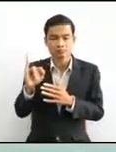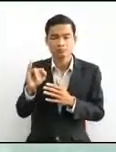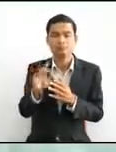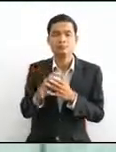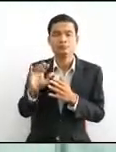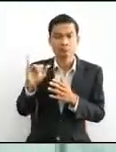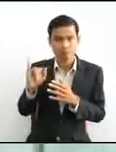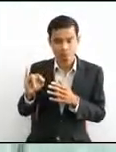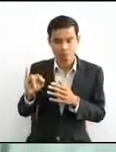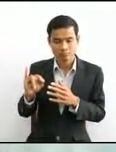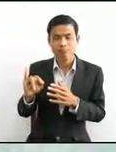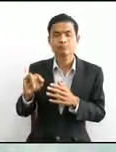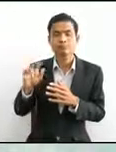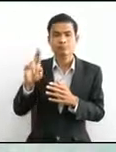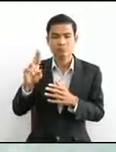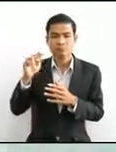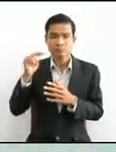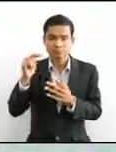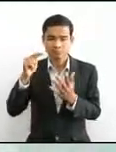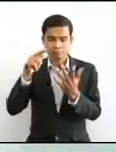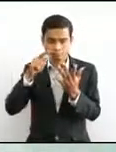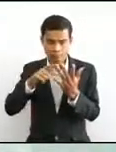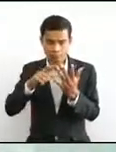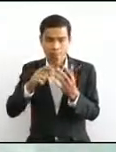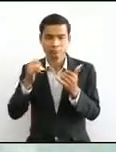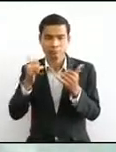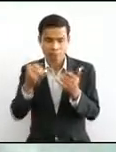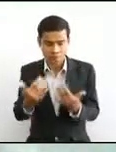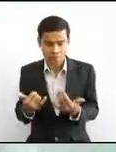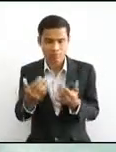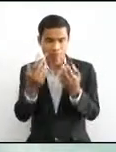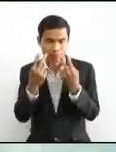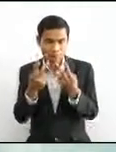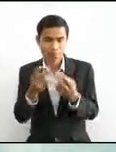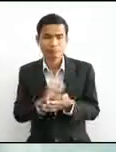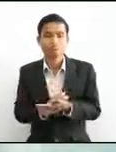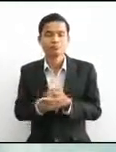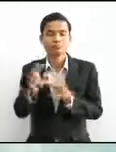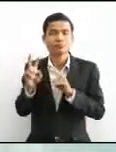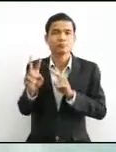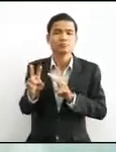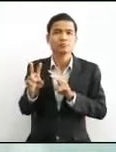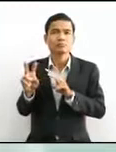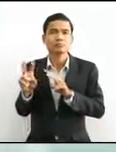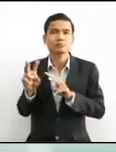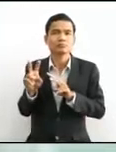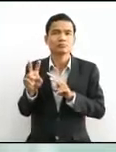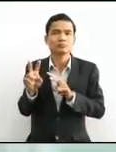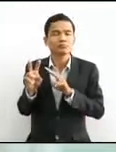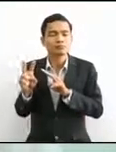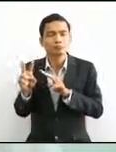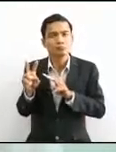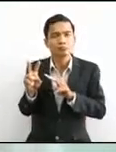nâng bằng cà lập bá. Đòi pra bia ai. Ai ổng. À lấy con chăm sẽ đập. Tặng ọc nìa ná. Ta lập bá nạc cừu mình bia ai